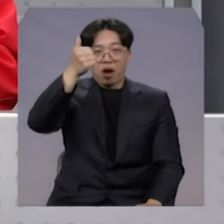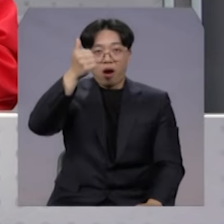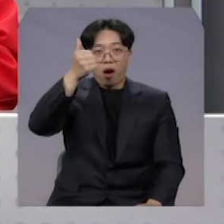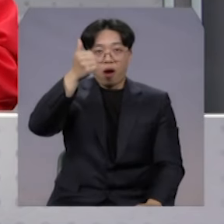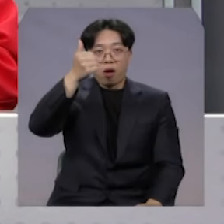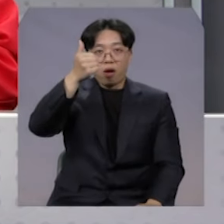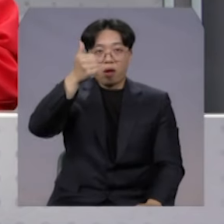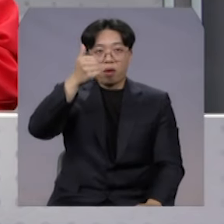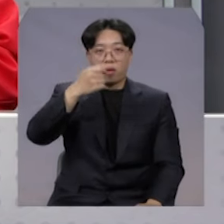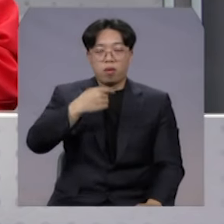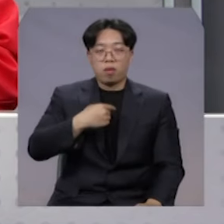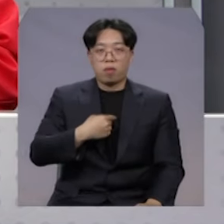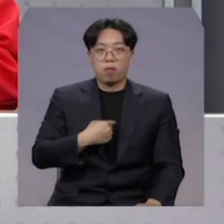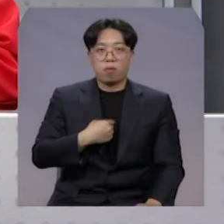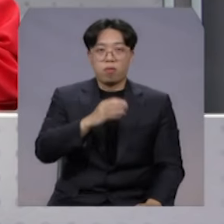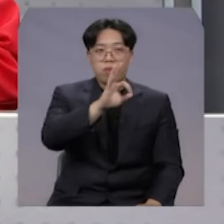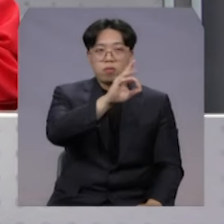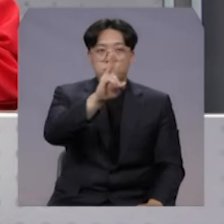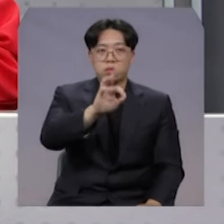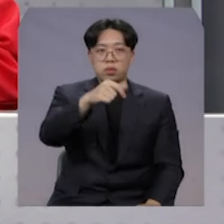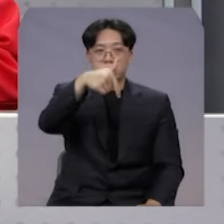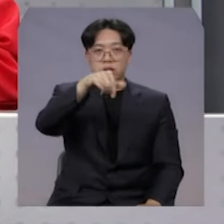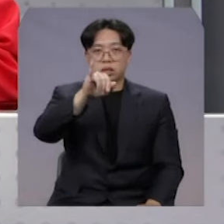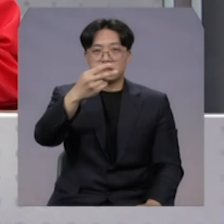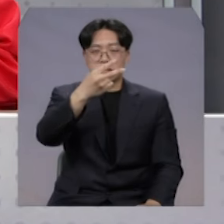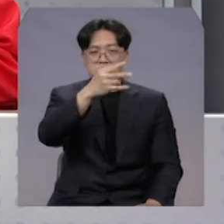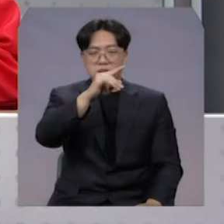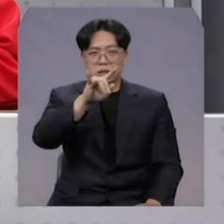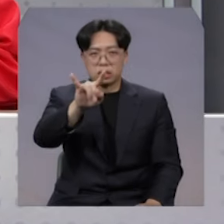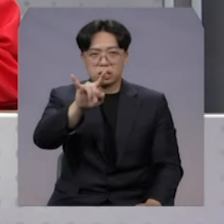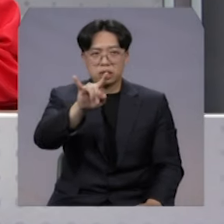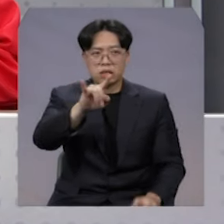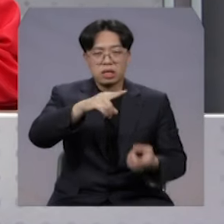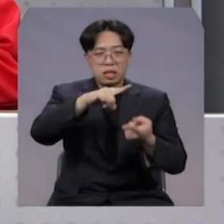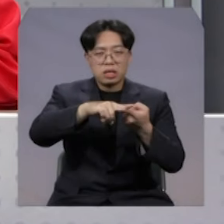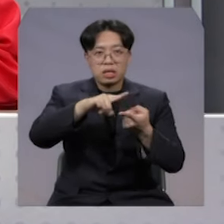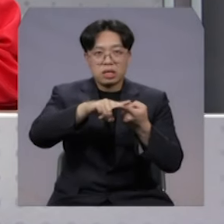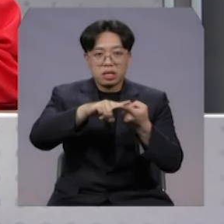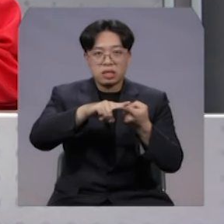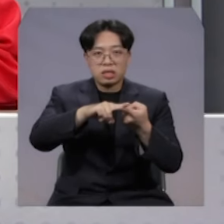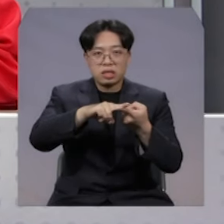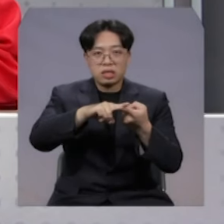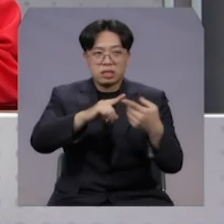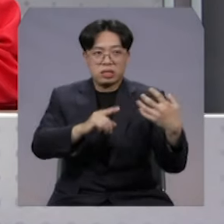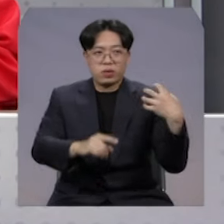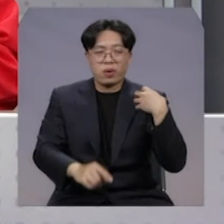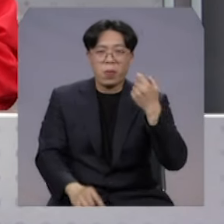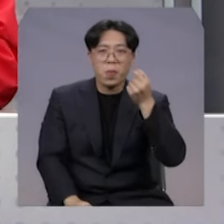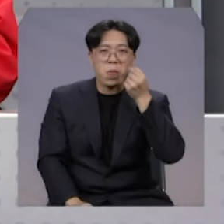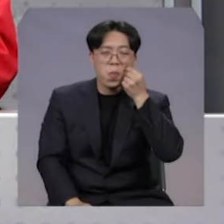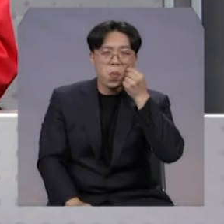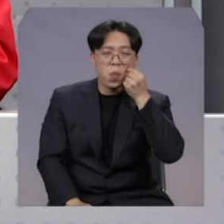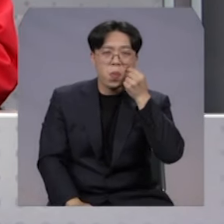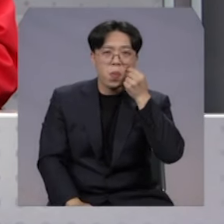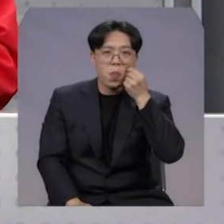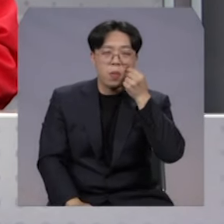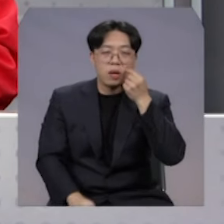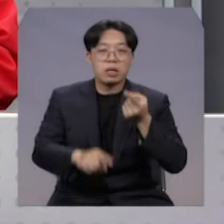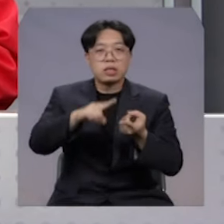이겼다. 네. 양기대 의원은 열망에 대한 역할을 하지 못했다는 것이 이야기를 이런 얘기를 많이